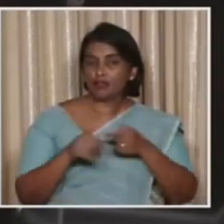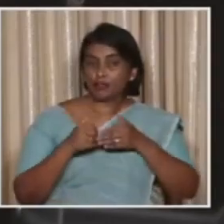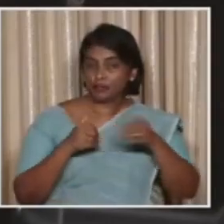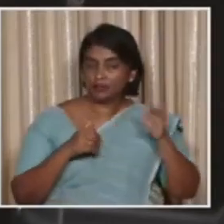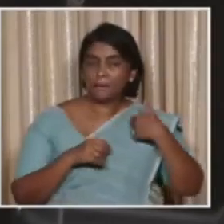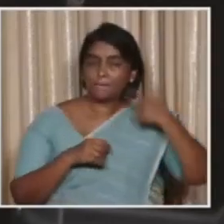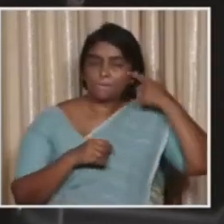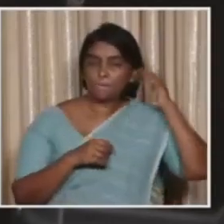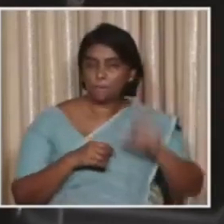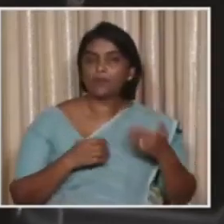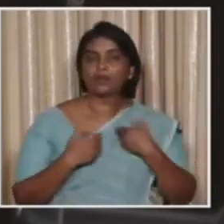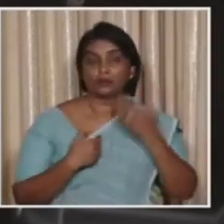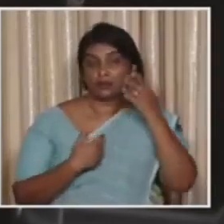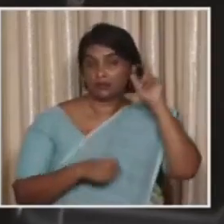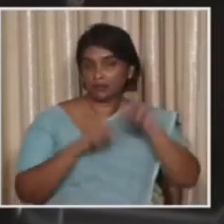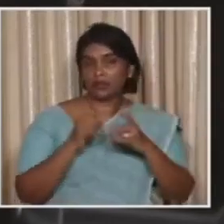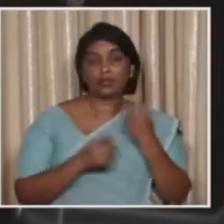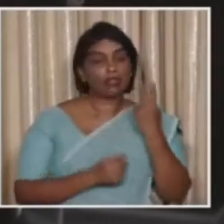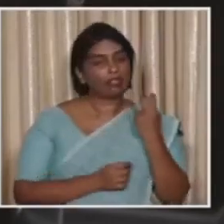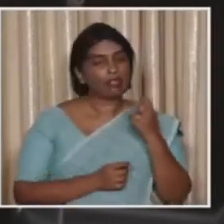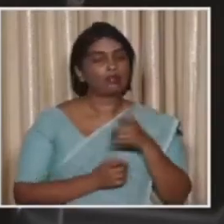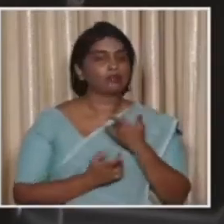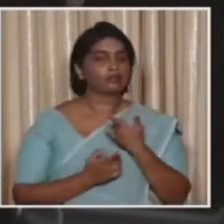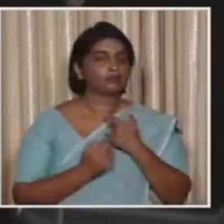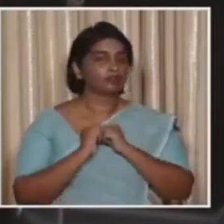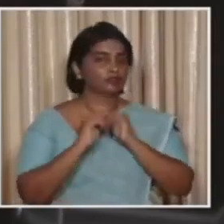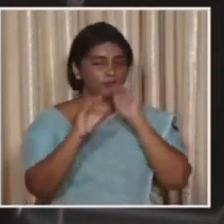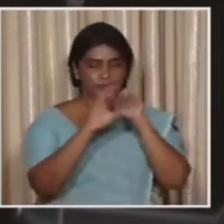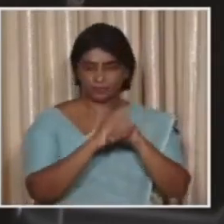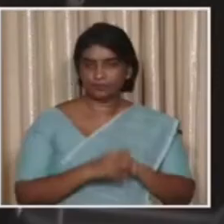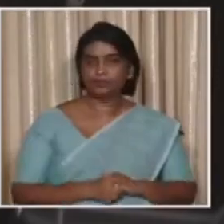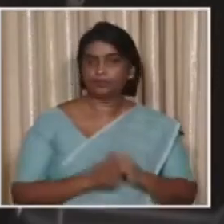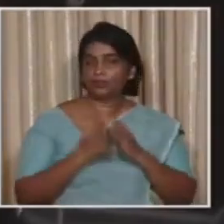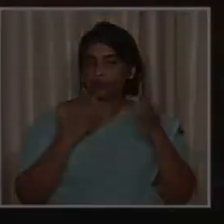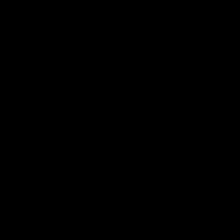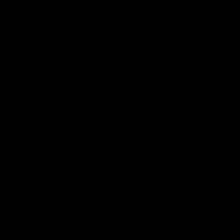විතරක් එය බලාපොරොත්තු වෙනවා අපේ කාන්තාවන් 2000ක් ඒ රටට බඳවා ගැනීම සඳහා. බොහොම ස්තුතියි.